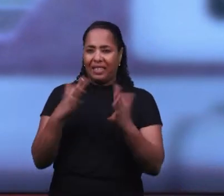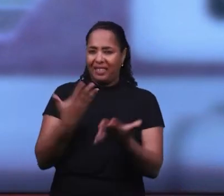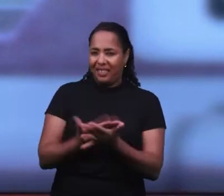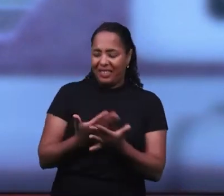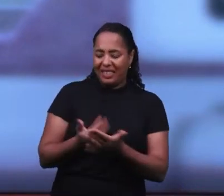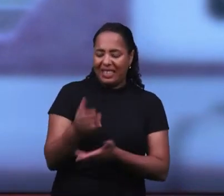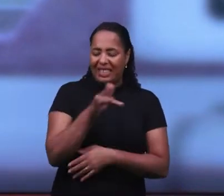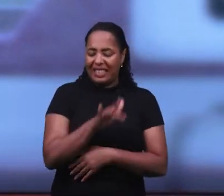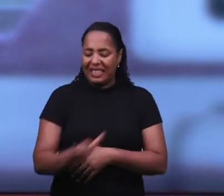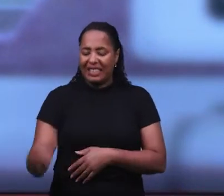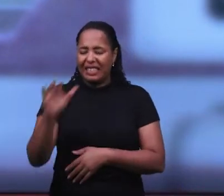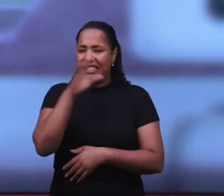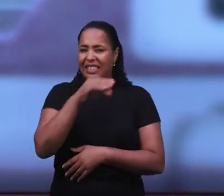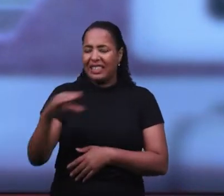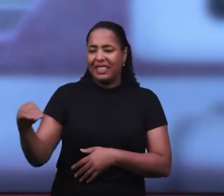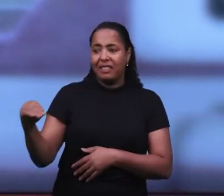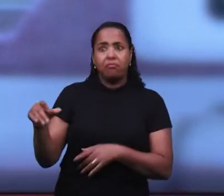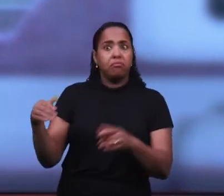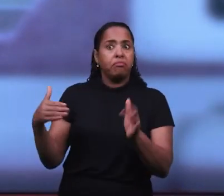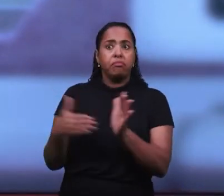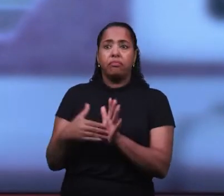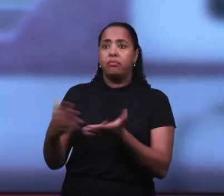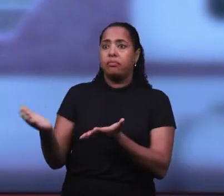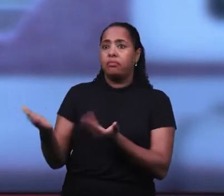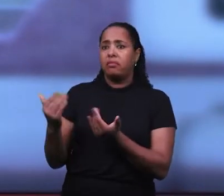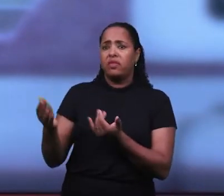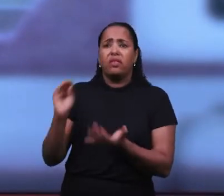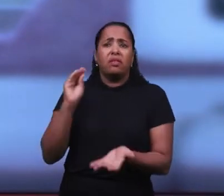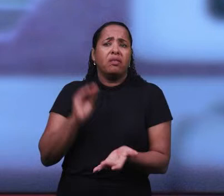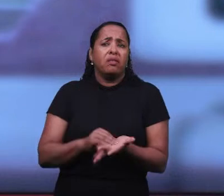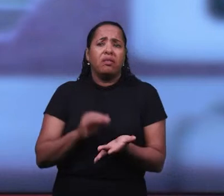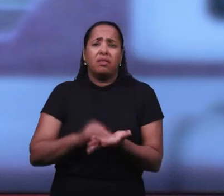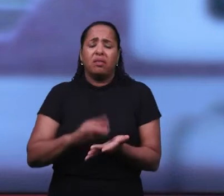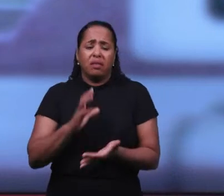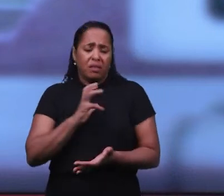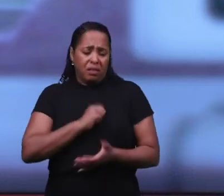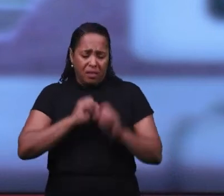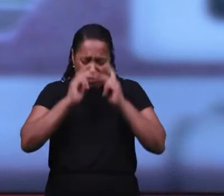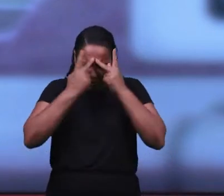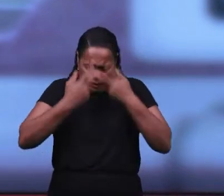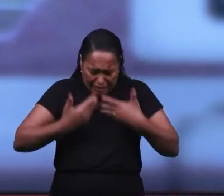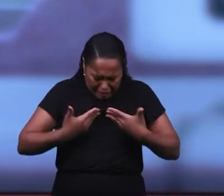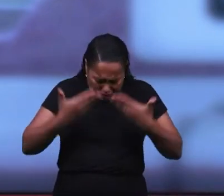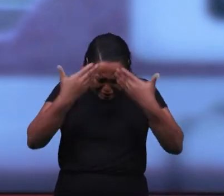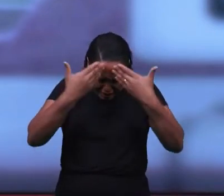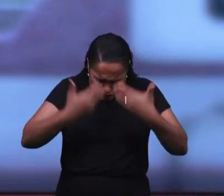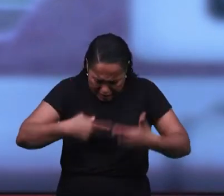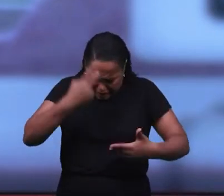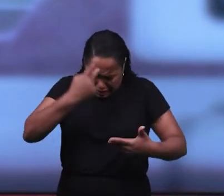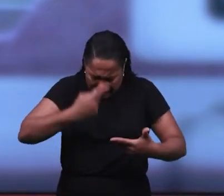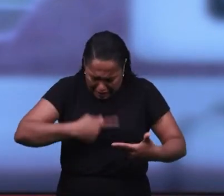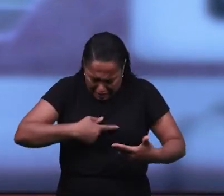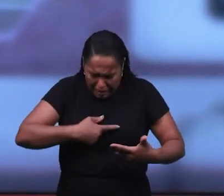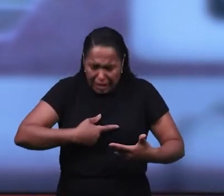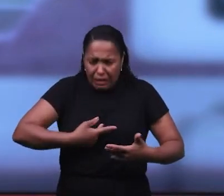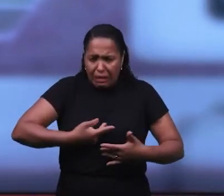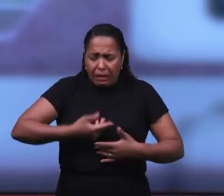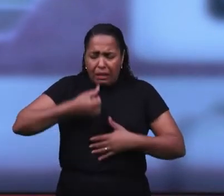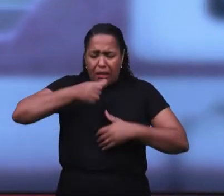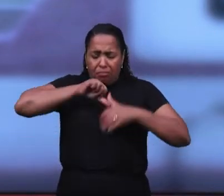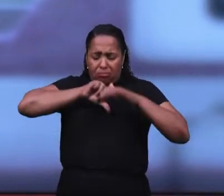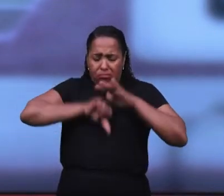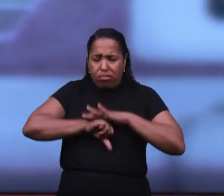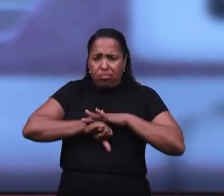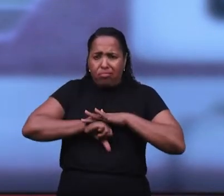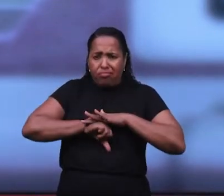écoles, nous avons reçu beaucoup des enfants, adolescents et jeunes avec manque d'amour propre, avec des